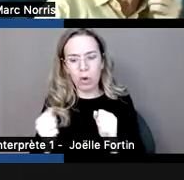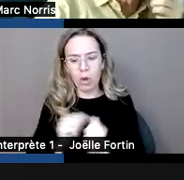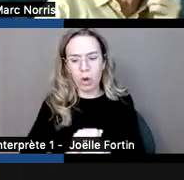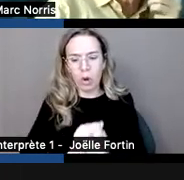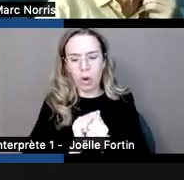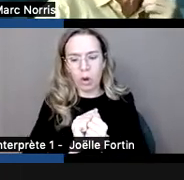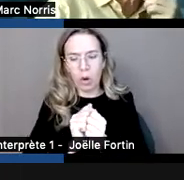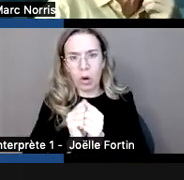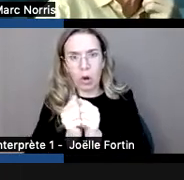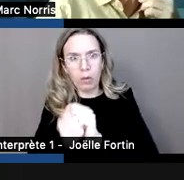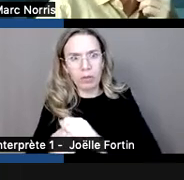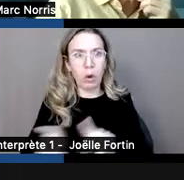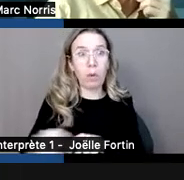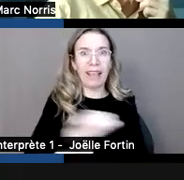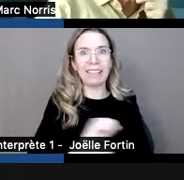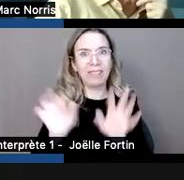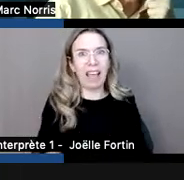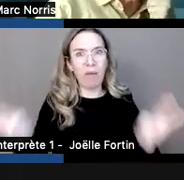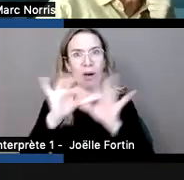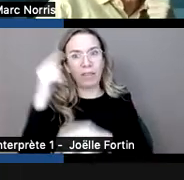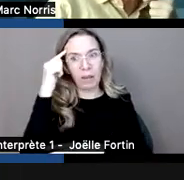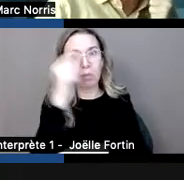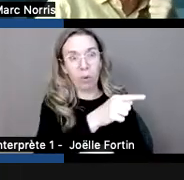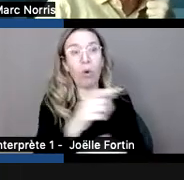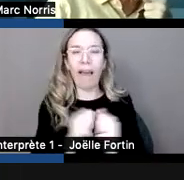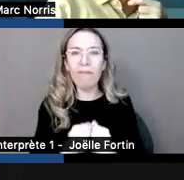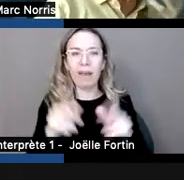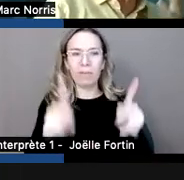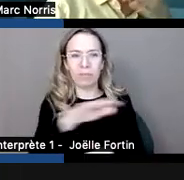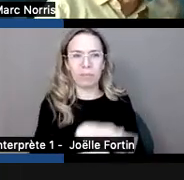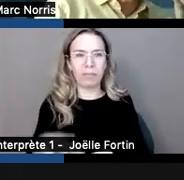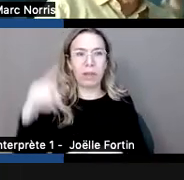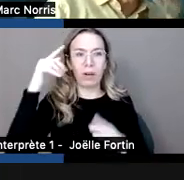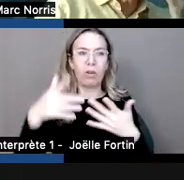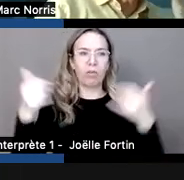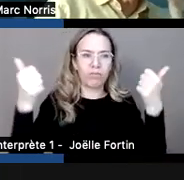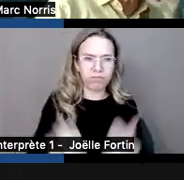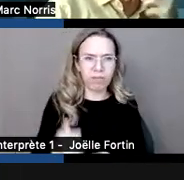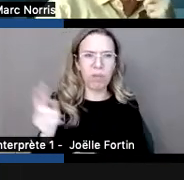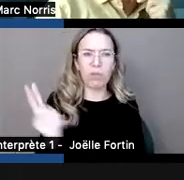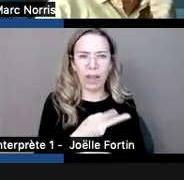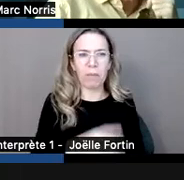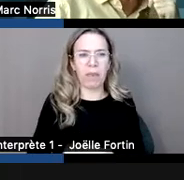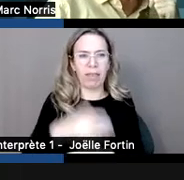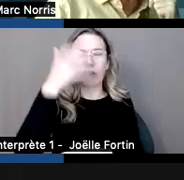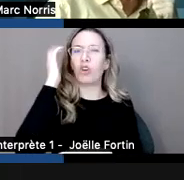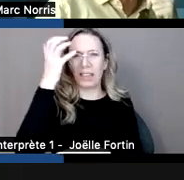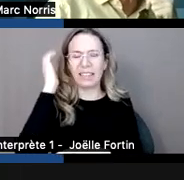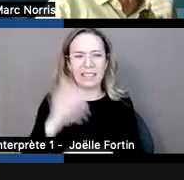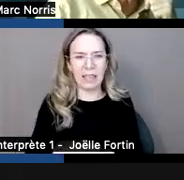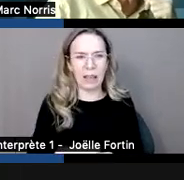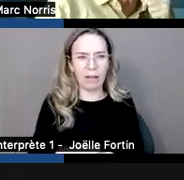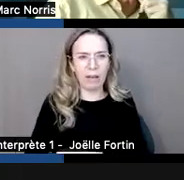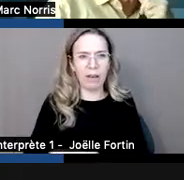convertir comme activité porteuse de sens avec les résidents. Il y a une dégradation cognitive plus rapide, c'est clair, une aggravation